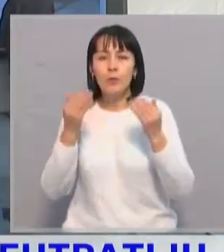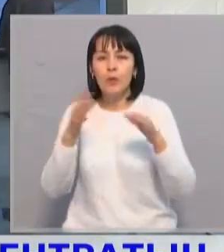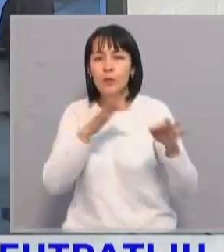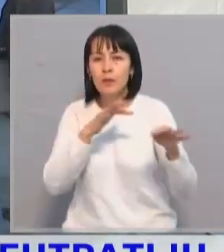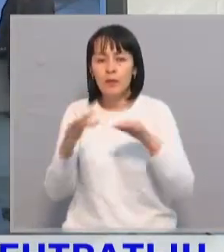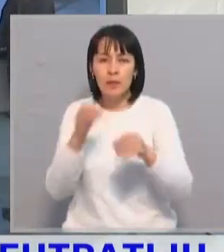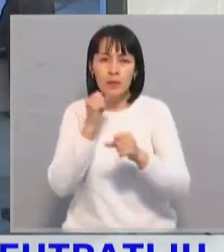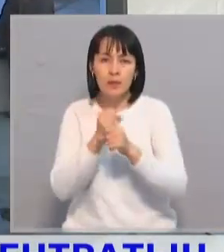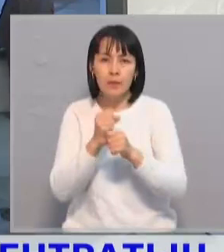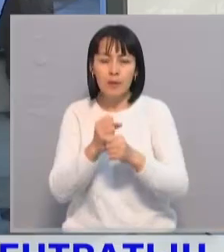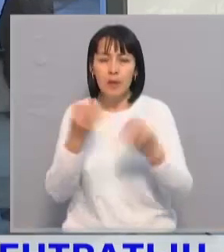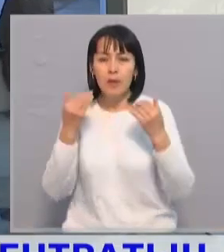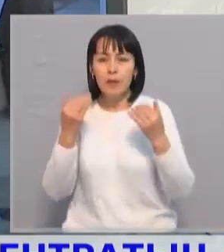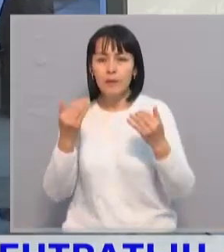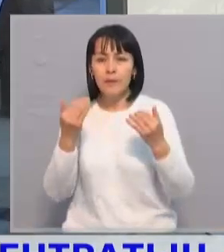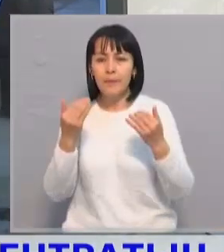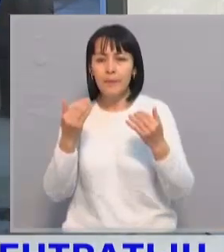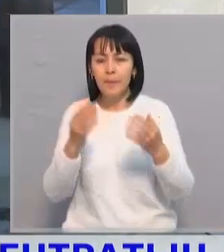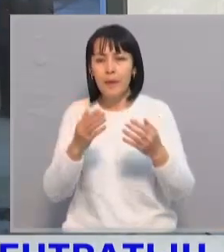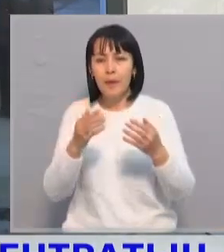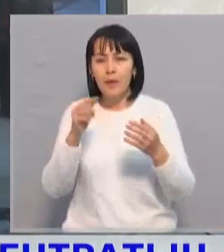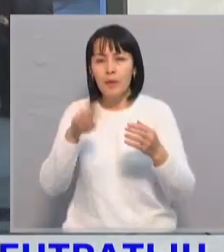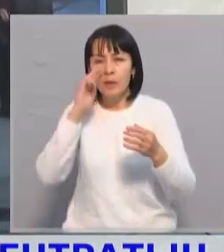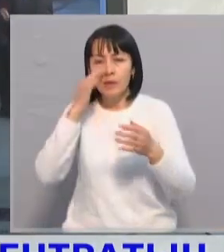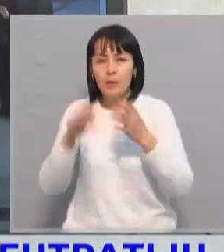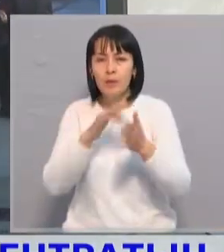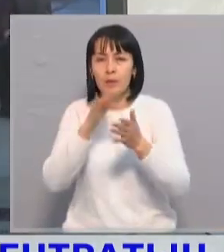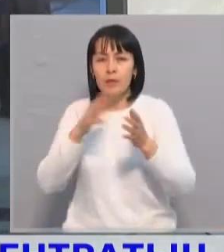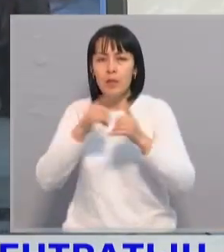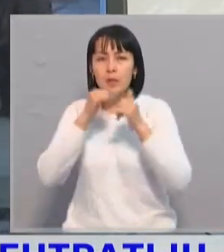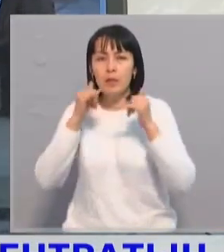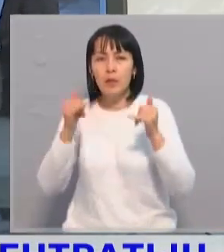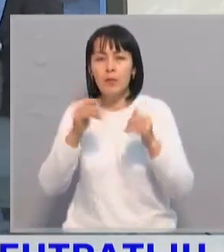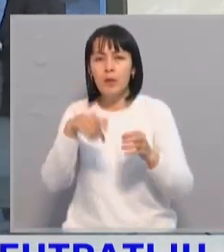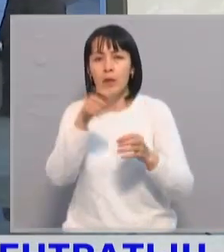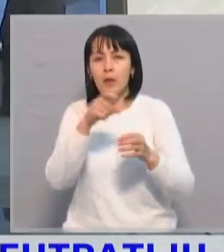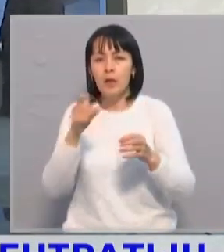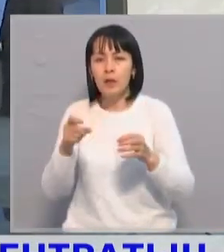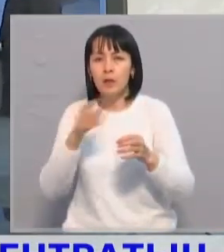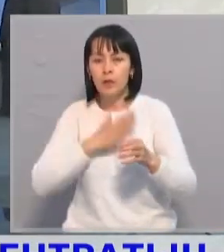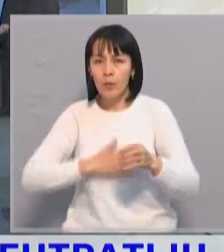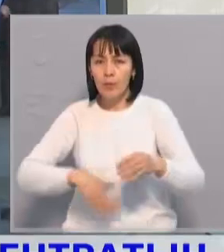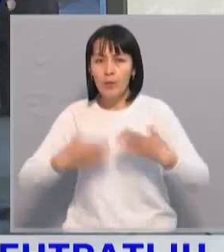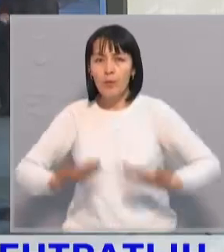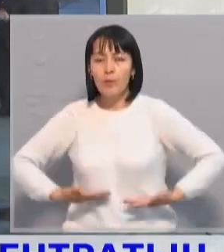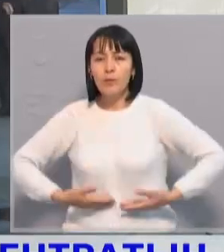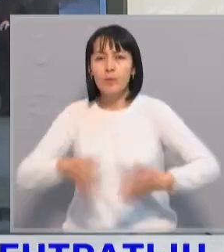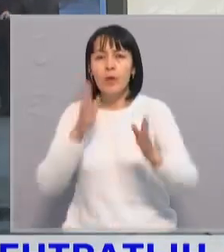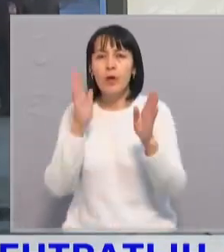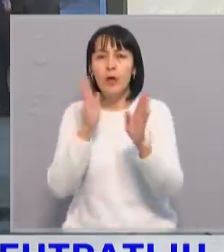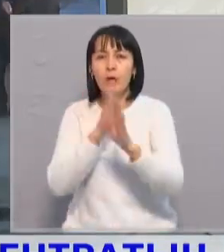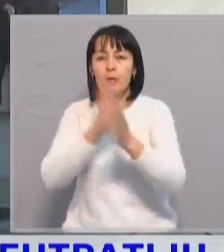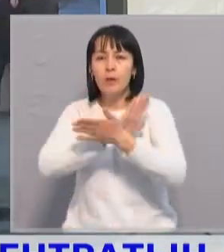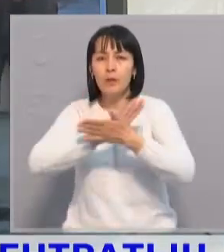іс-шара істеліп жатқан. Ал енді бұл негізінде Шымкент қаласының өркендеуіне, халықтың игілігіне, оның үстіне ауаның